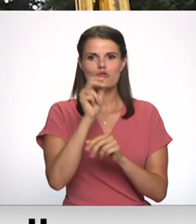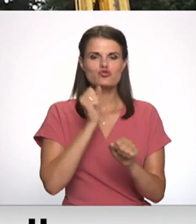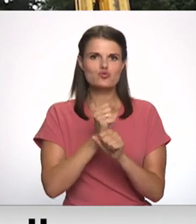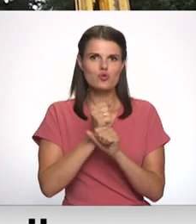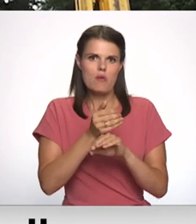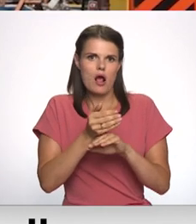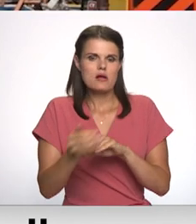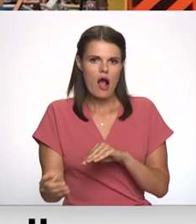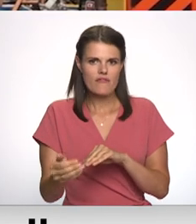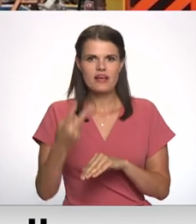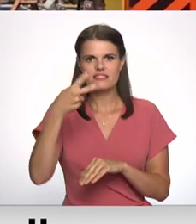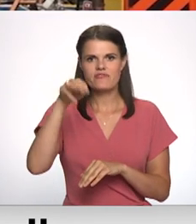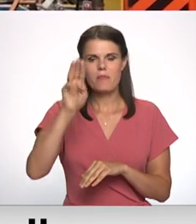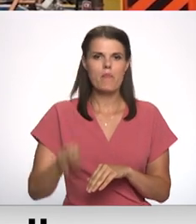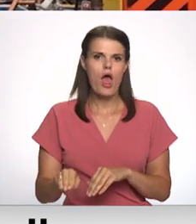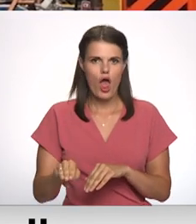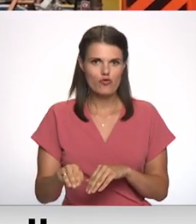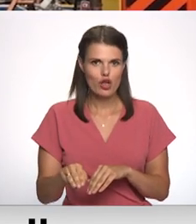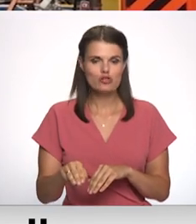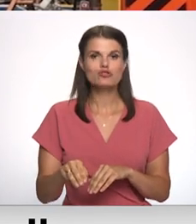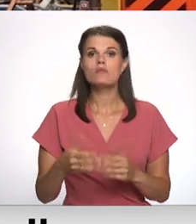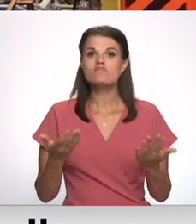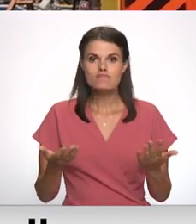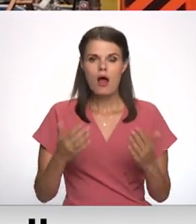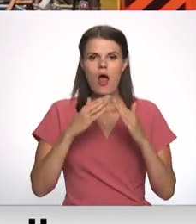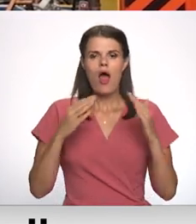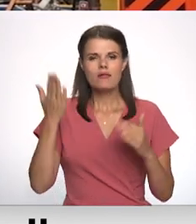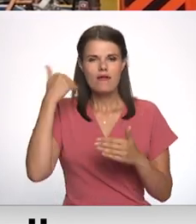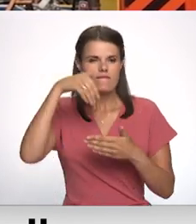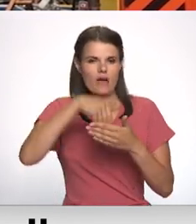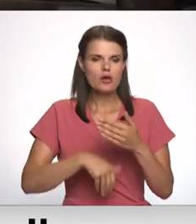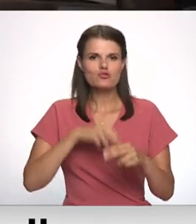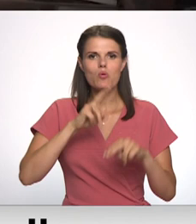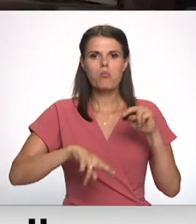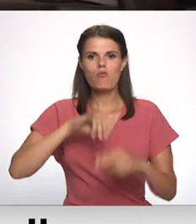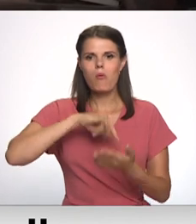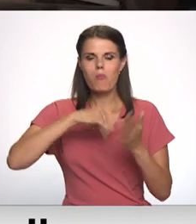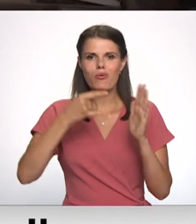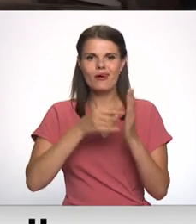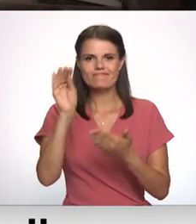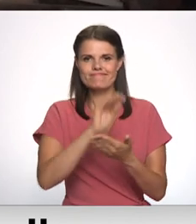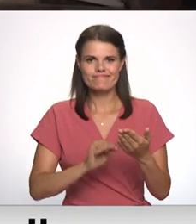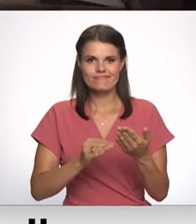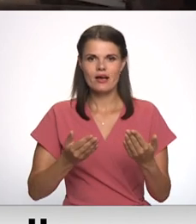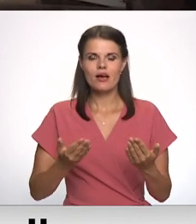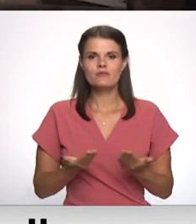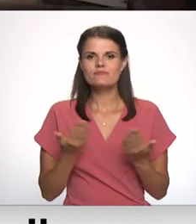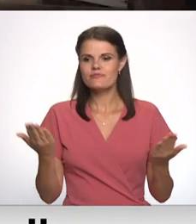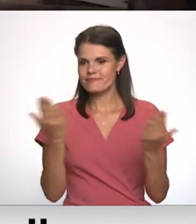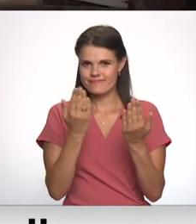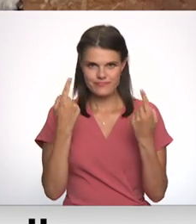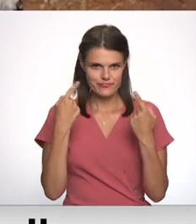kavējas aptuveni par 2 mēnešiem. Iemesli ēkas vēsturiskajos būvprojektos aprakstītais nesakrīt ar situāciju,